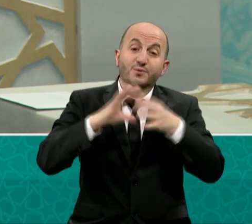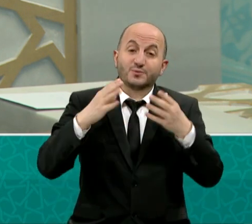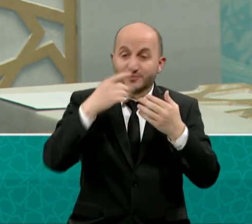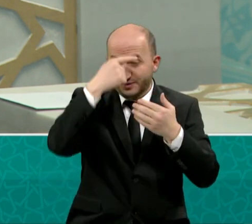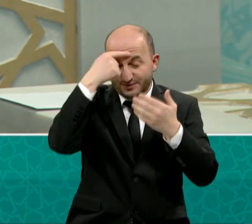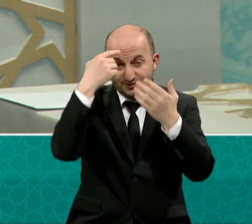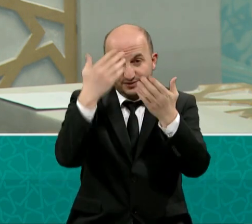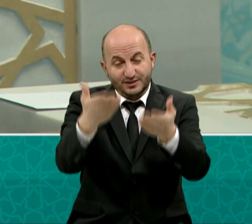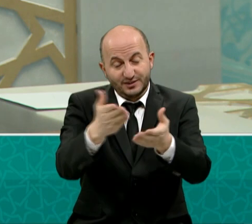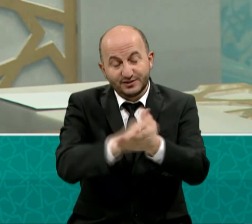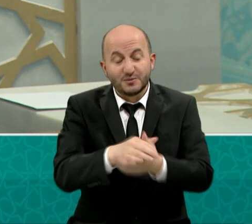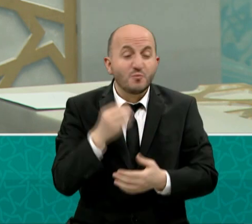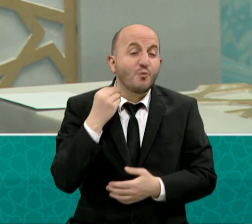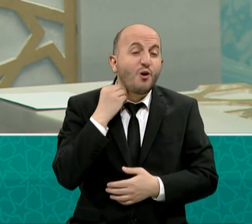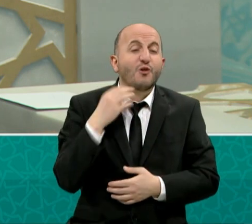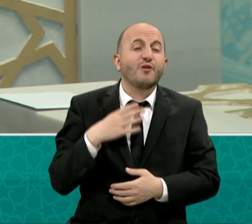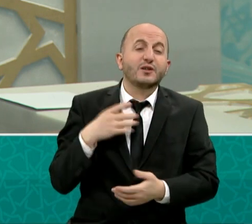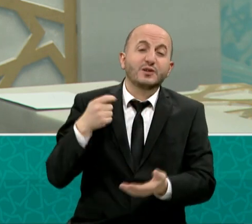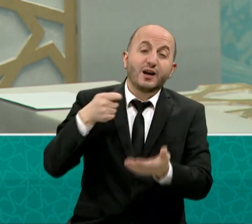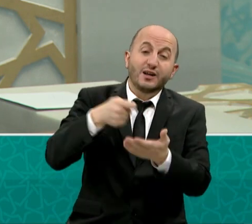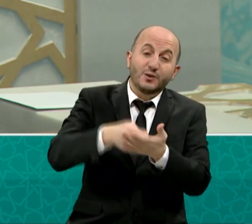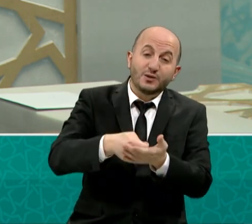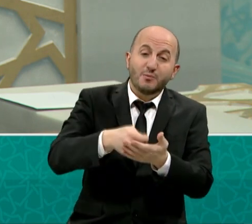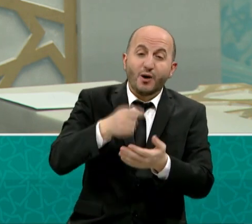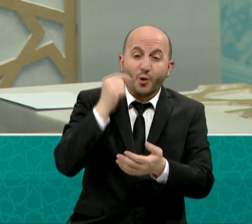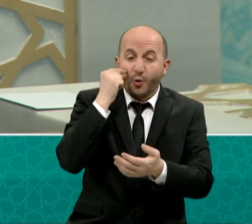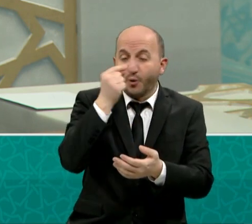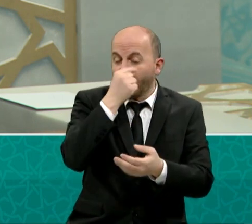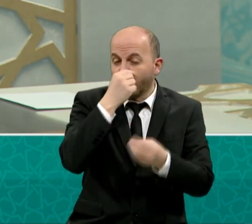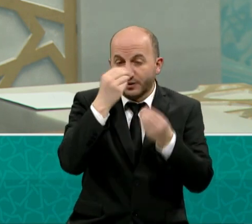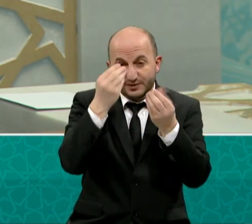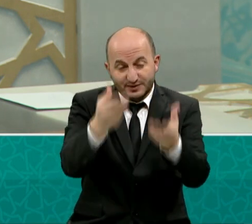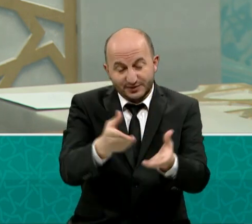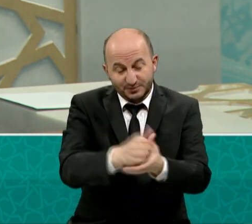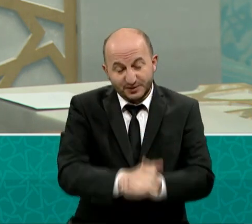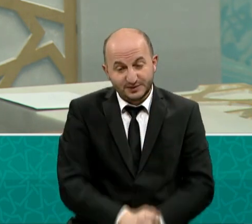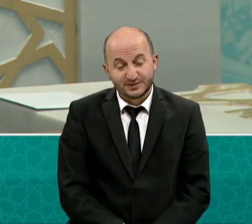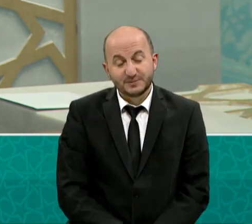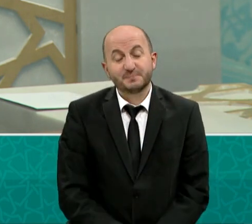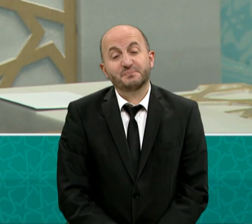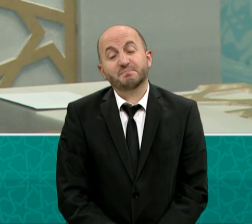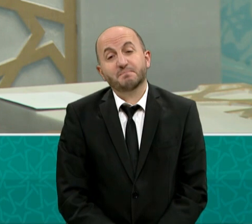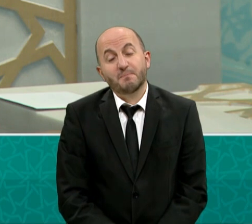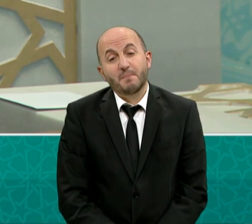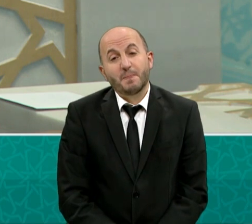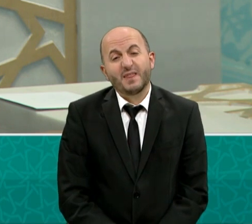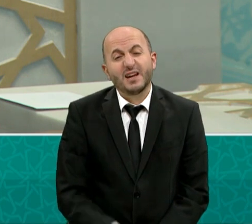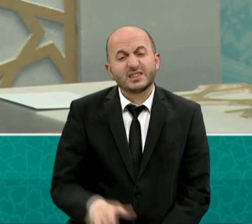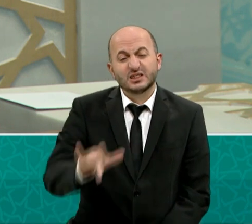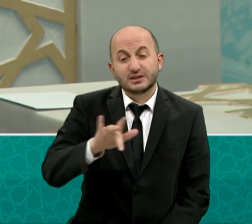eylesin. Borçlu kardeşlerimize helalinden kazanıp ödemeler nasip eylesin.